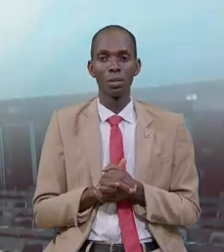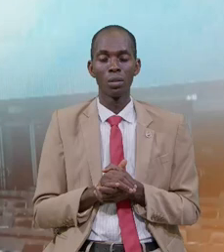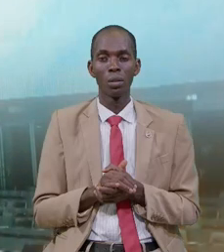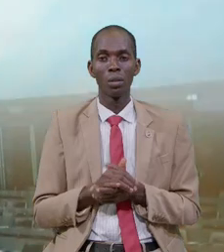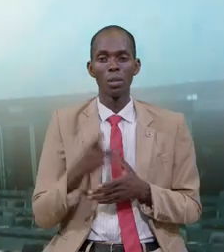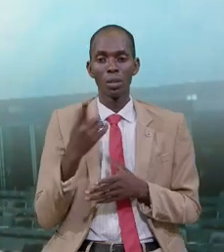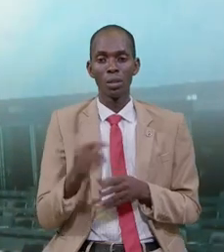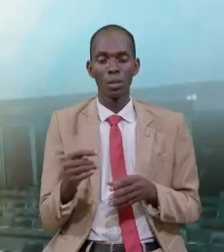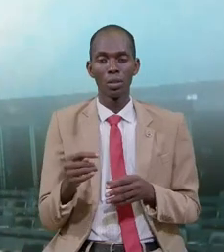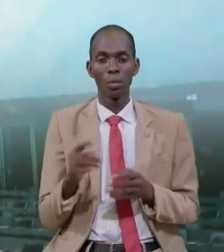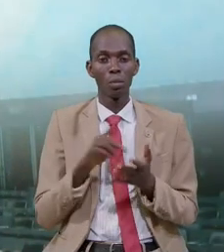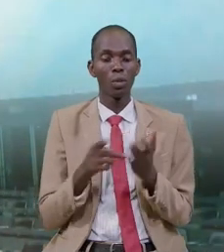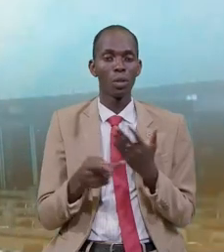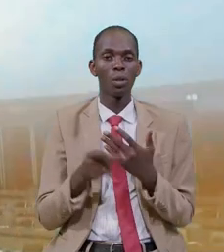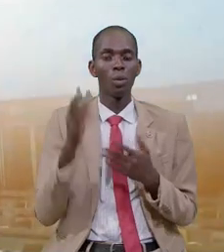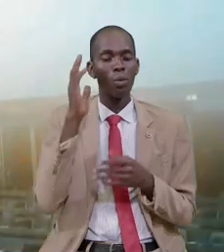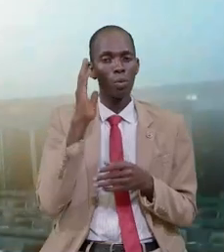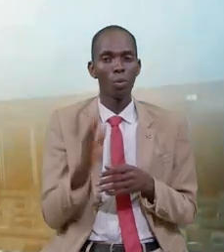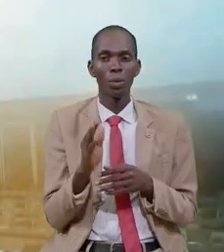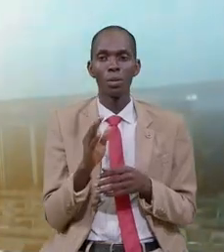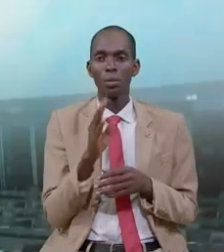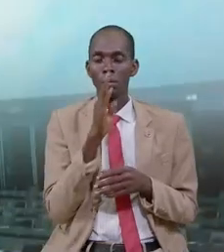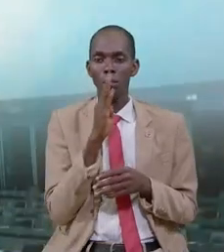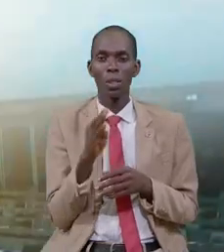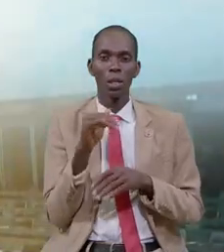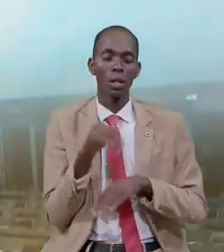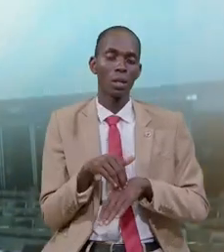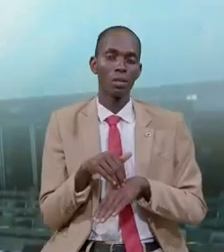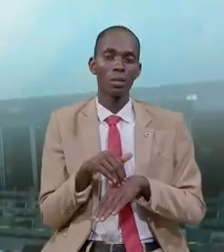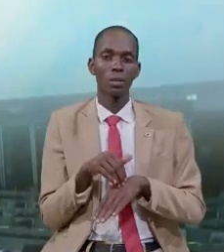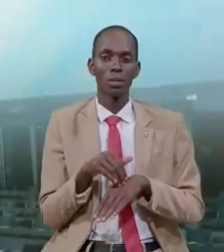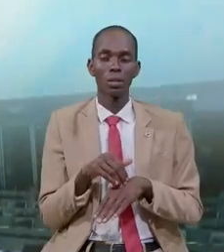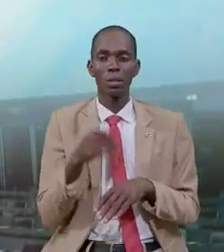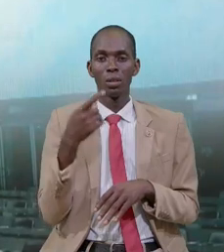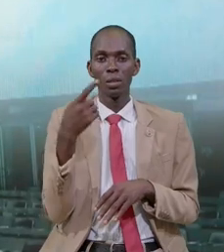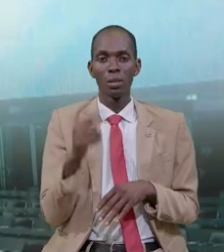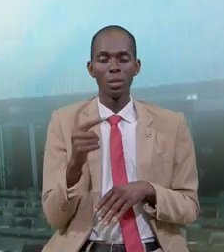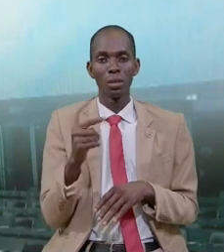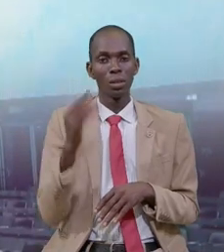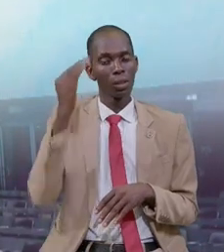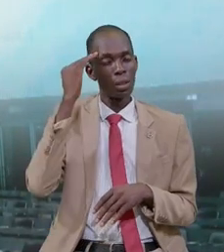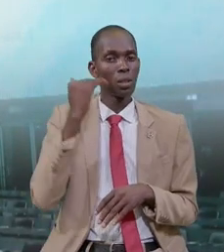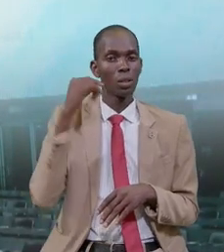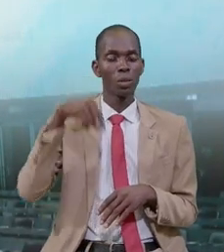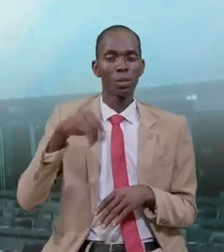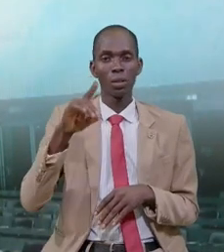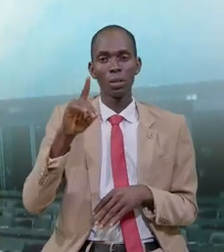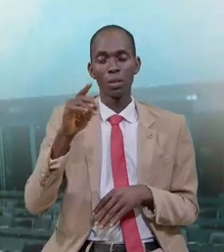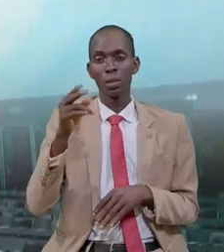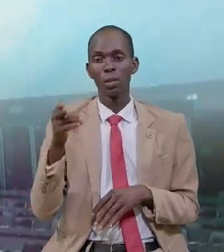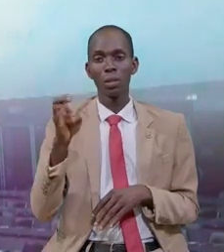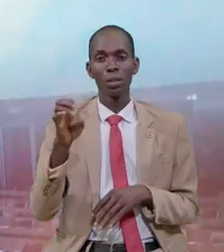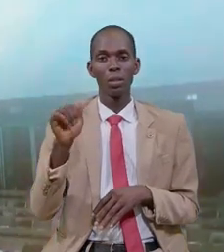Donc, c'est pourquoi donnez vos informations, votre numéro de téléphone correct pour qu'on puisse vous